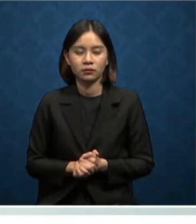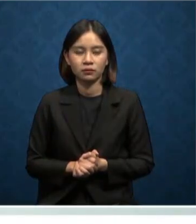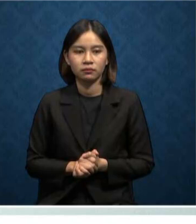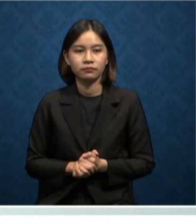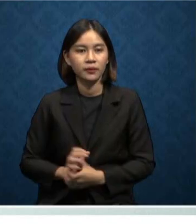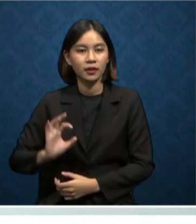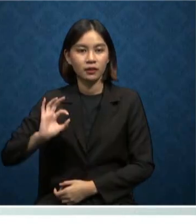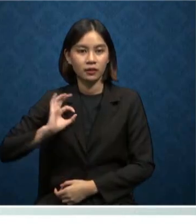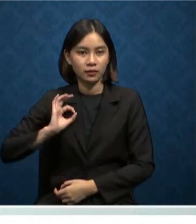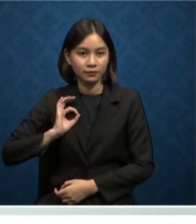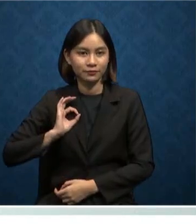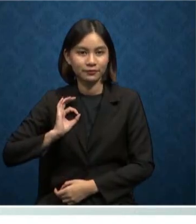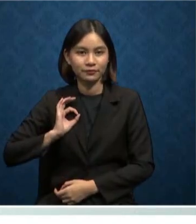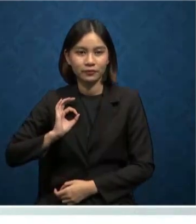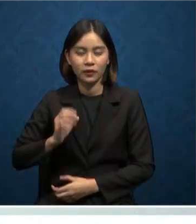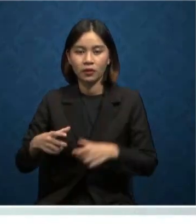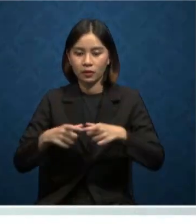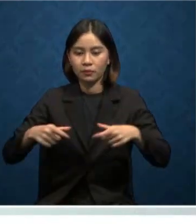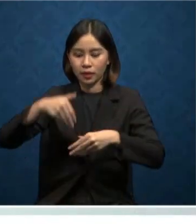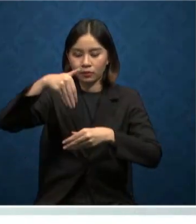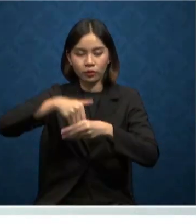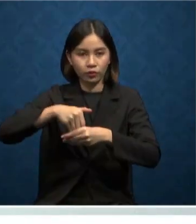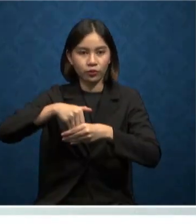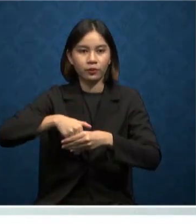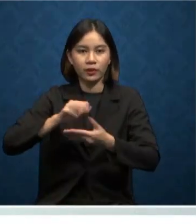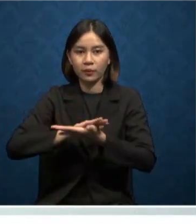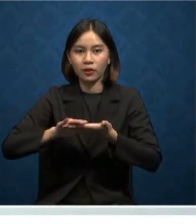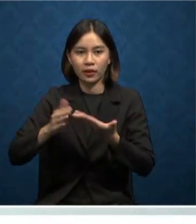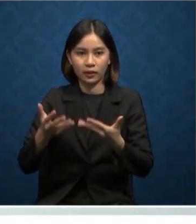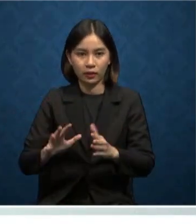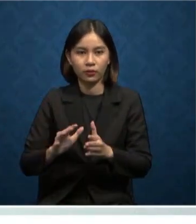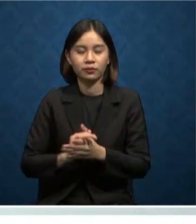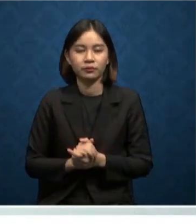ท่านสมาชิกเสียบบัตรลงคะแนนเรียบร้อยแล้วนะครับ